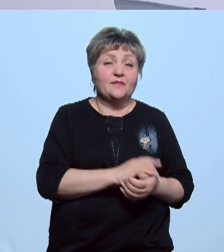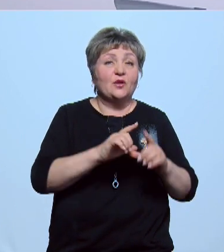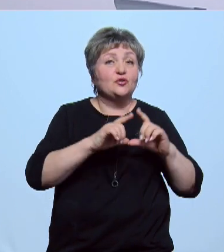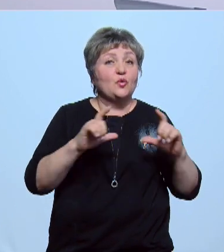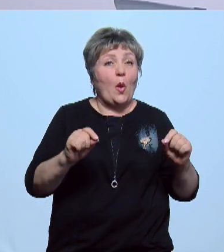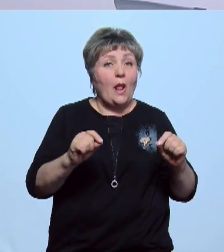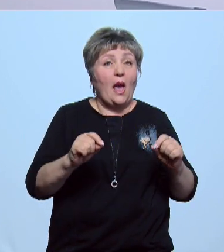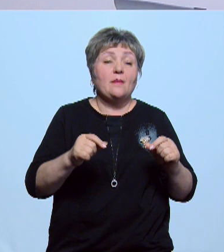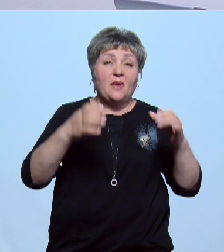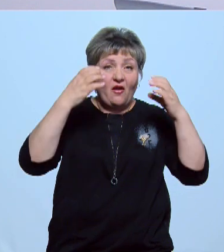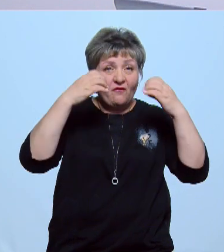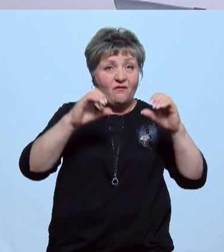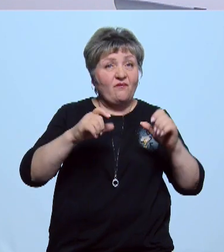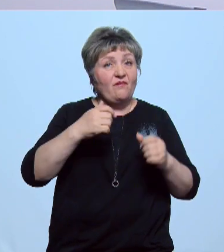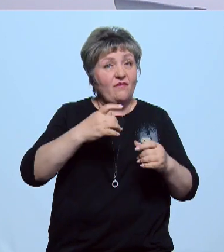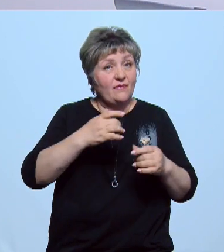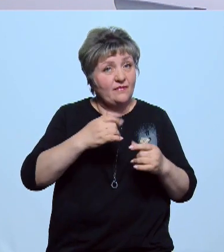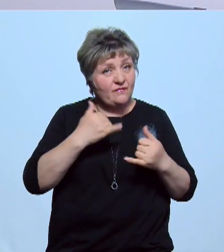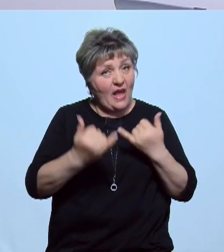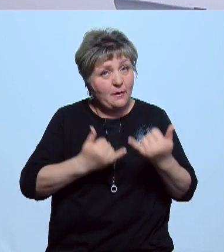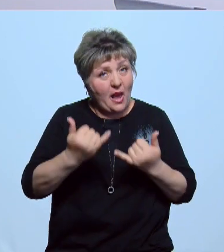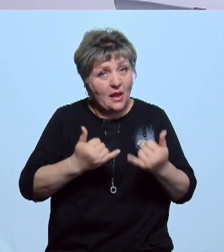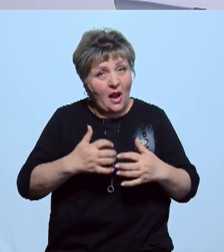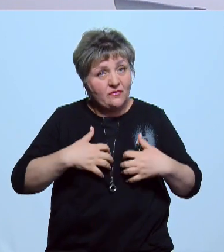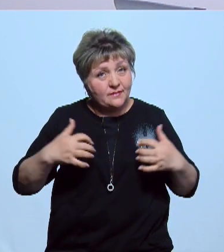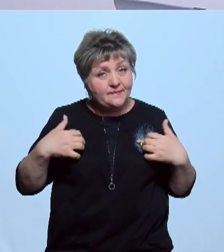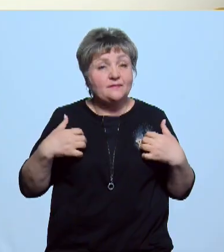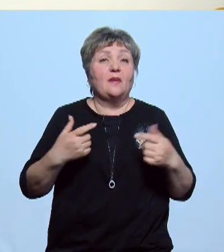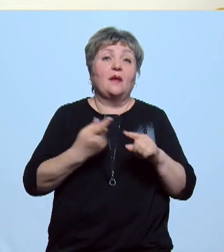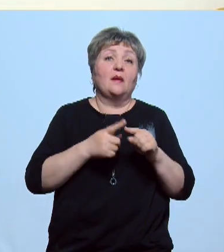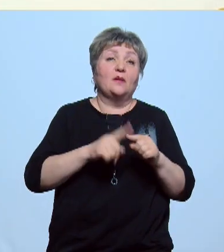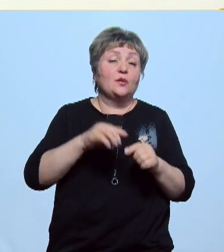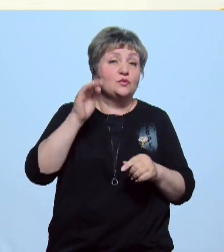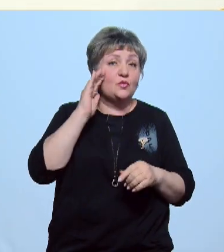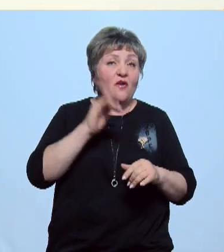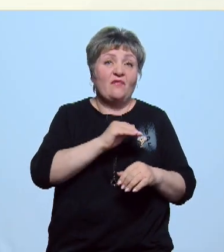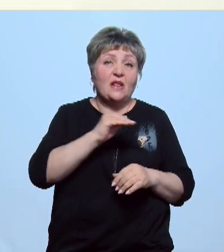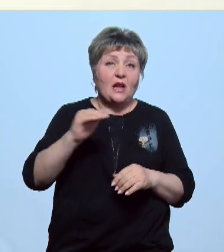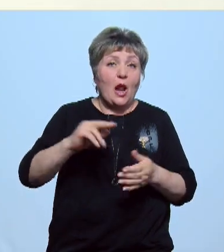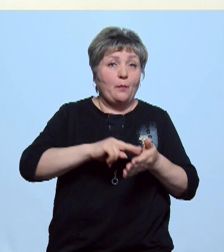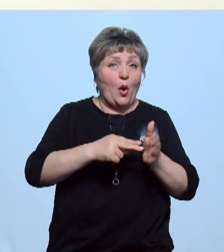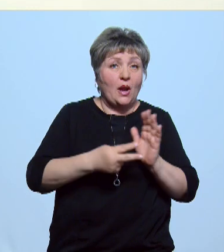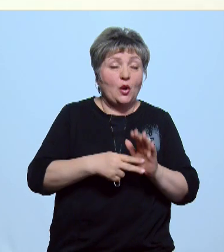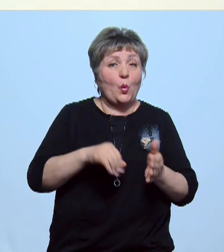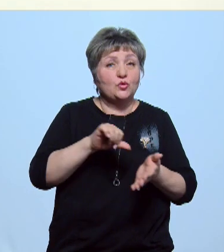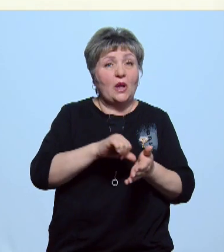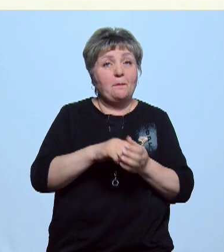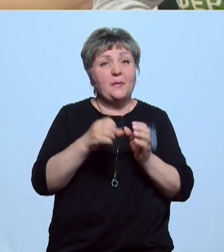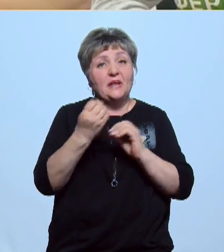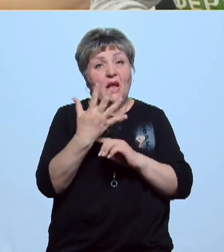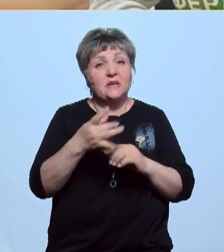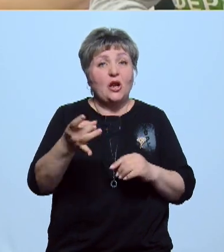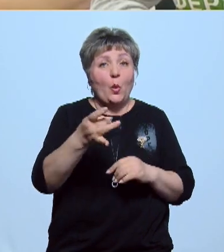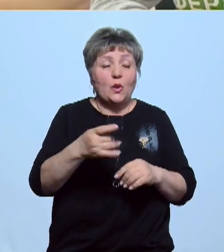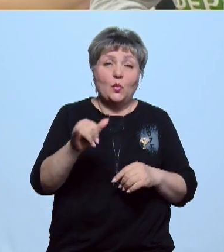Школа фермера сегодня вручила дипломы первому набору слушателей. Проект федеральный, в нем участвуют 15 регионов страны.